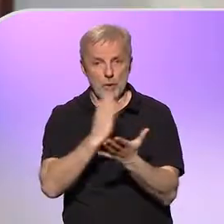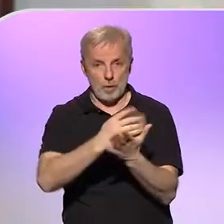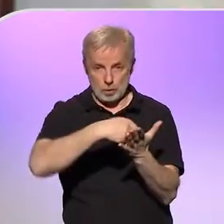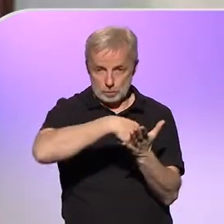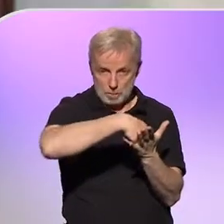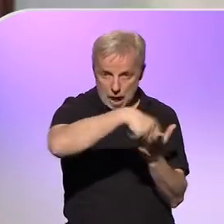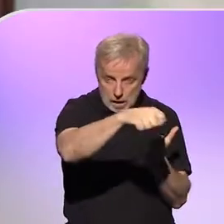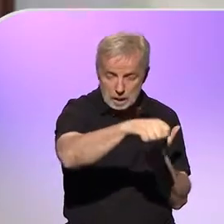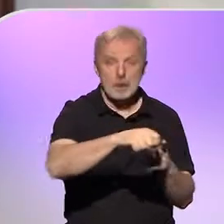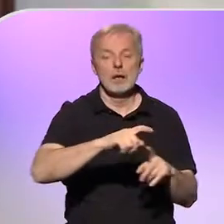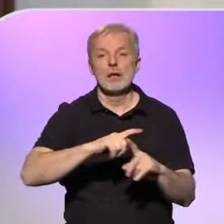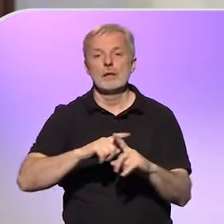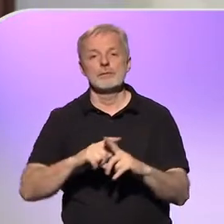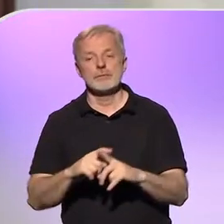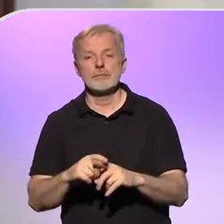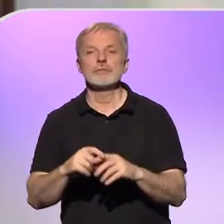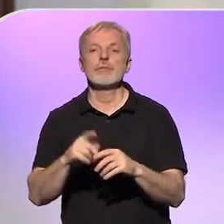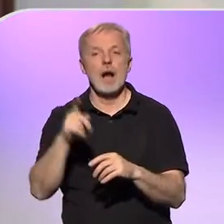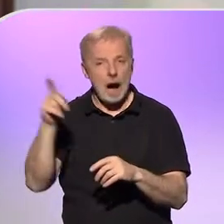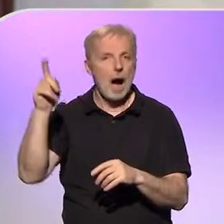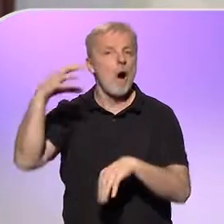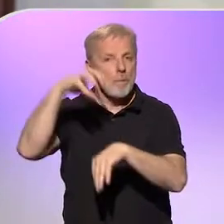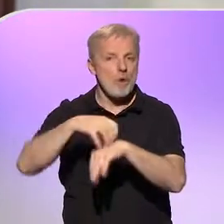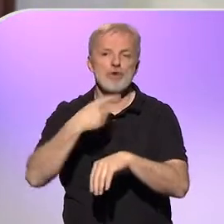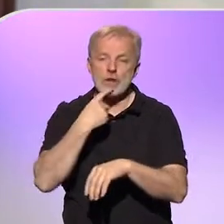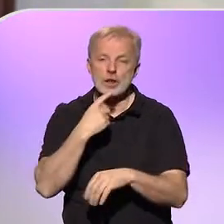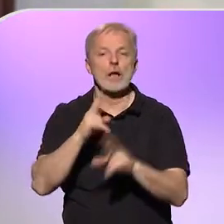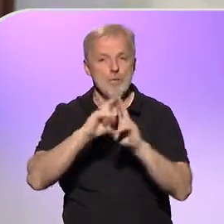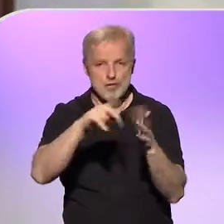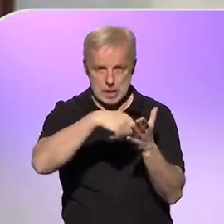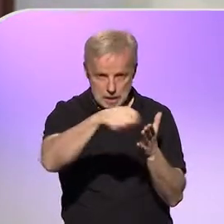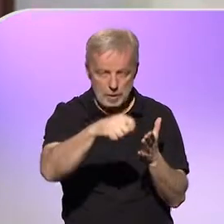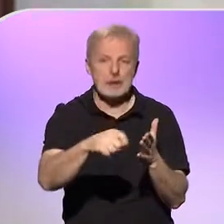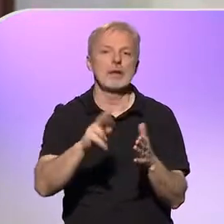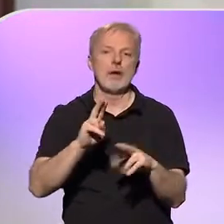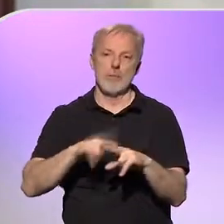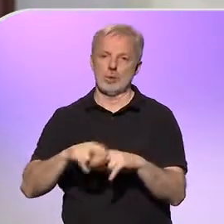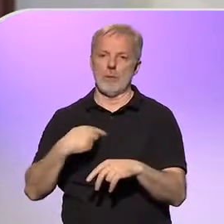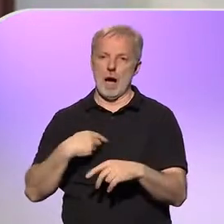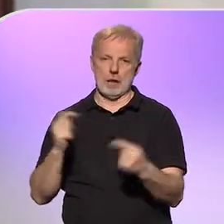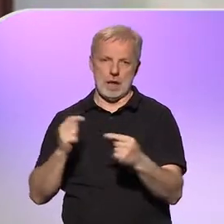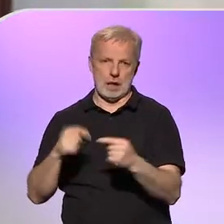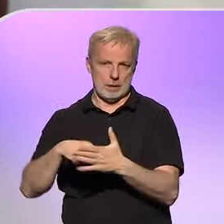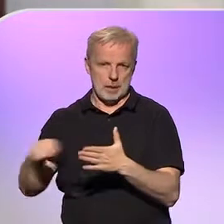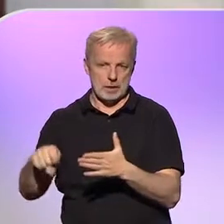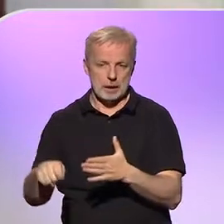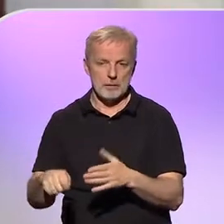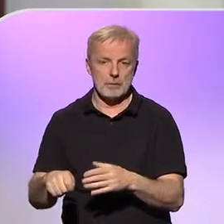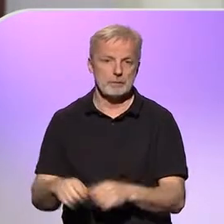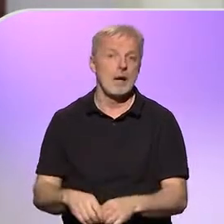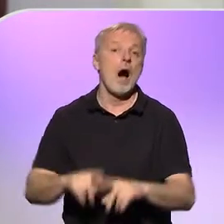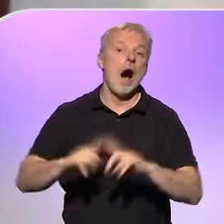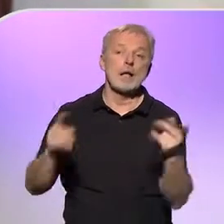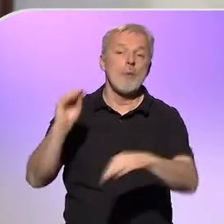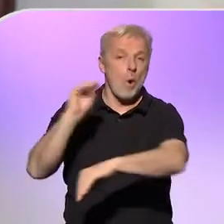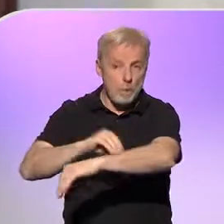vám stalo, oni vám řeknou, ano, můžete to zaplatit hotovosti, my vám to proplatíme, nebo vás upozorní, pokud to je ve výlukách, že vám to prostě